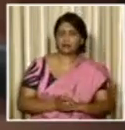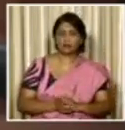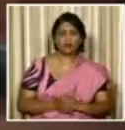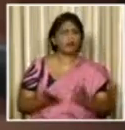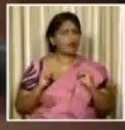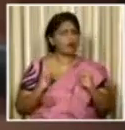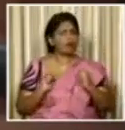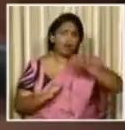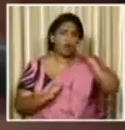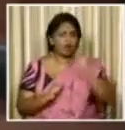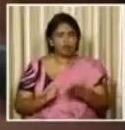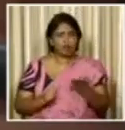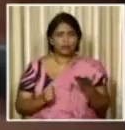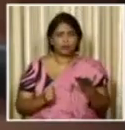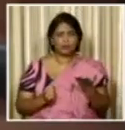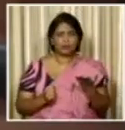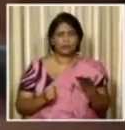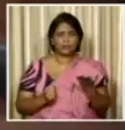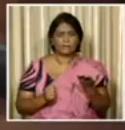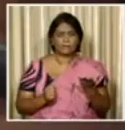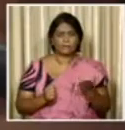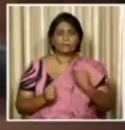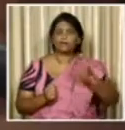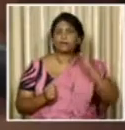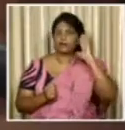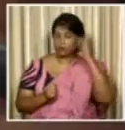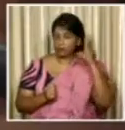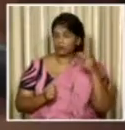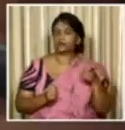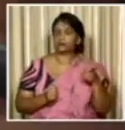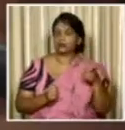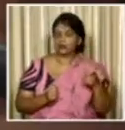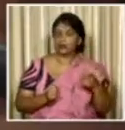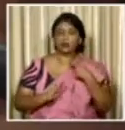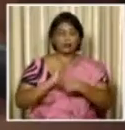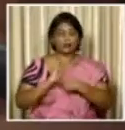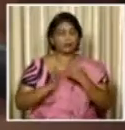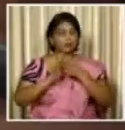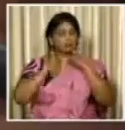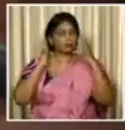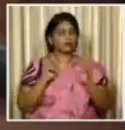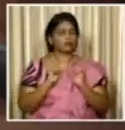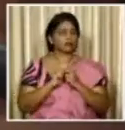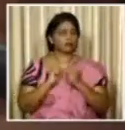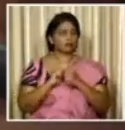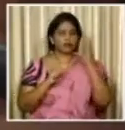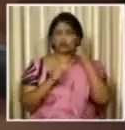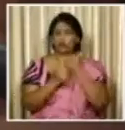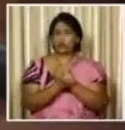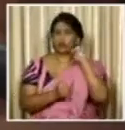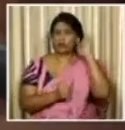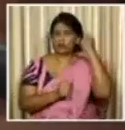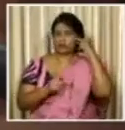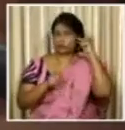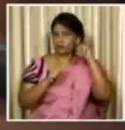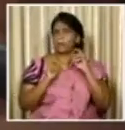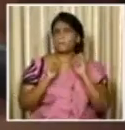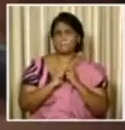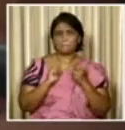Ini aku mau tahu nomor tekanan. Visesin mah, rata visala andol nih turu di lihat mana polis pati baru apa mana plus